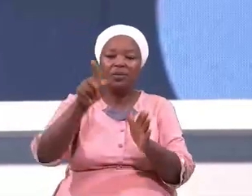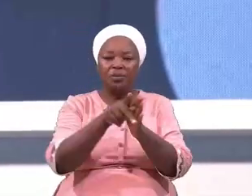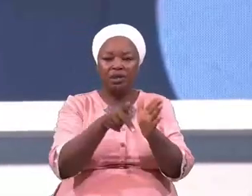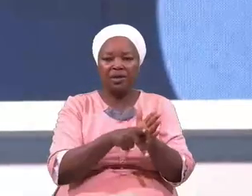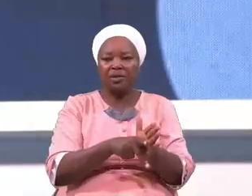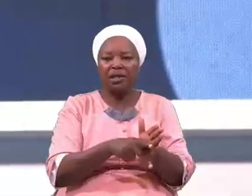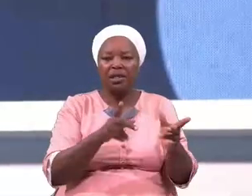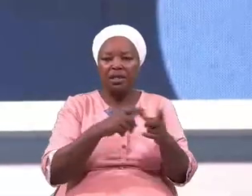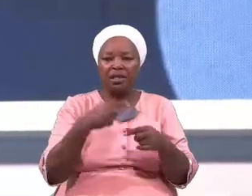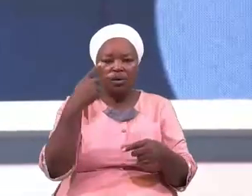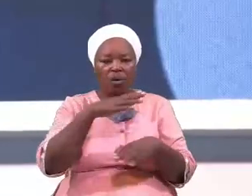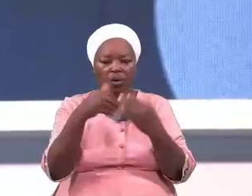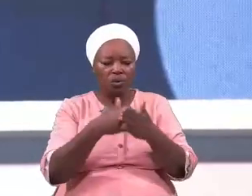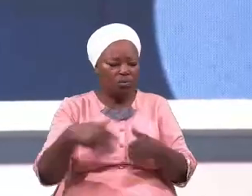précepte.